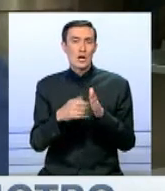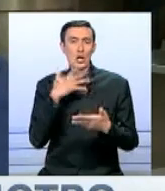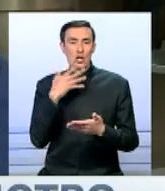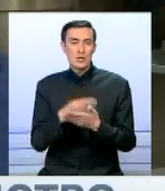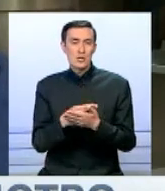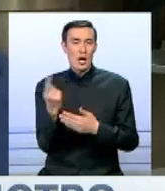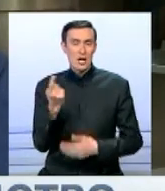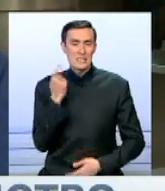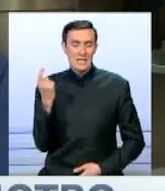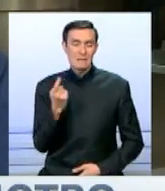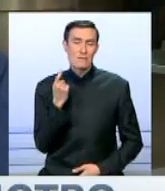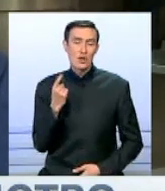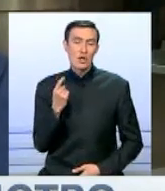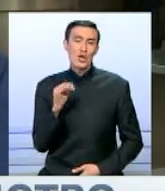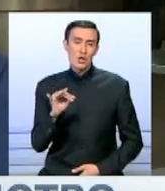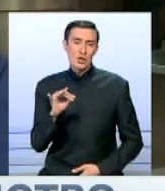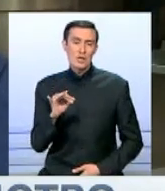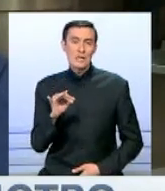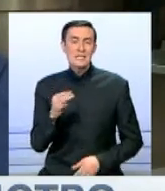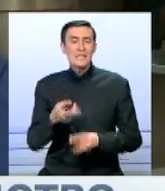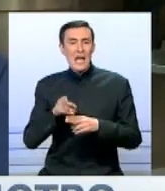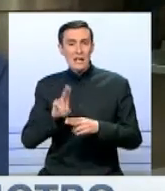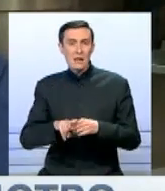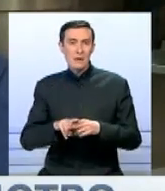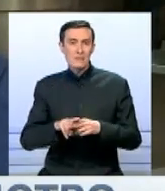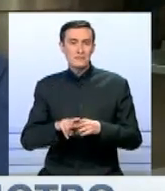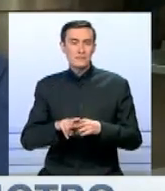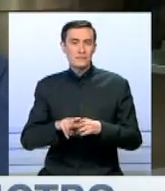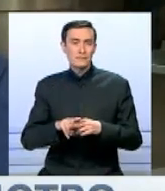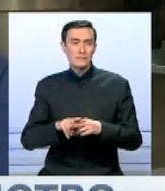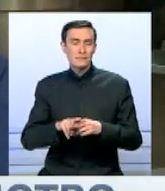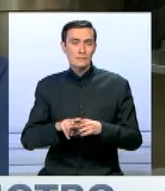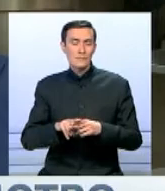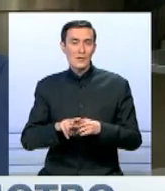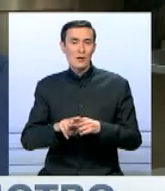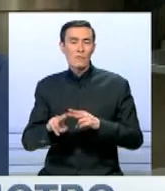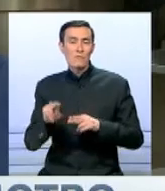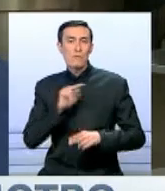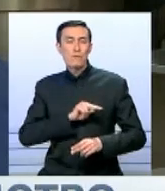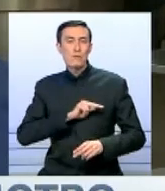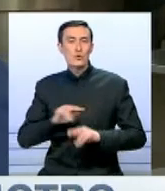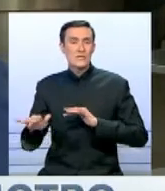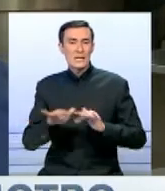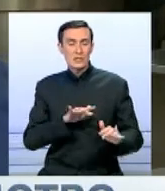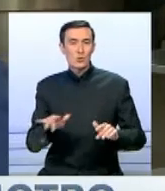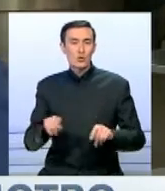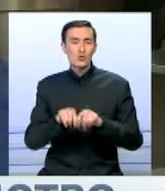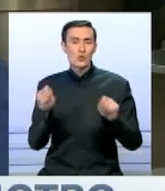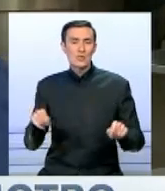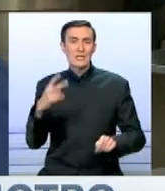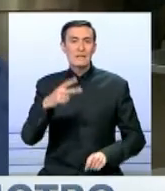хозяйств. Но из них уже функционирует, создано